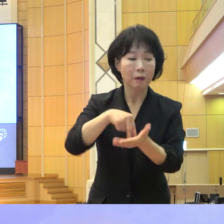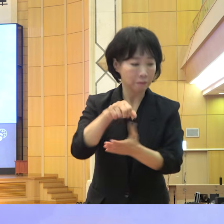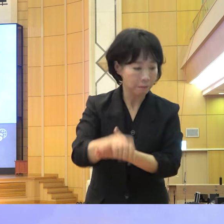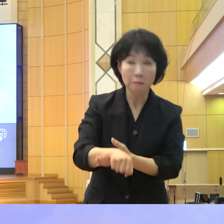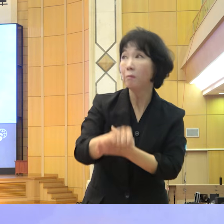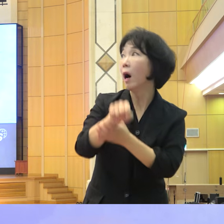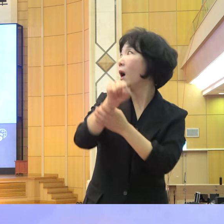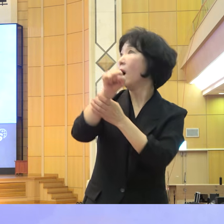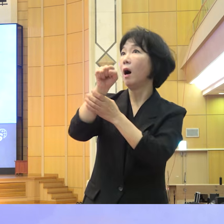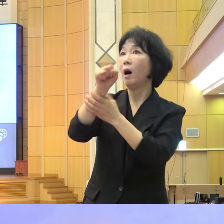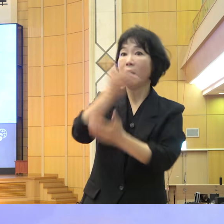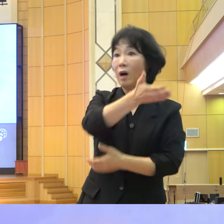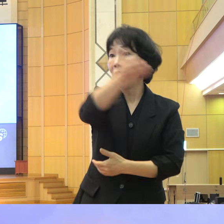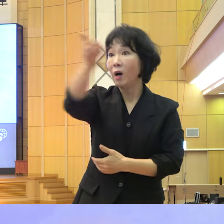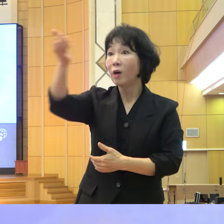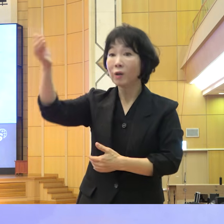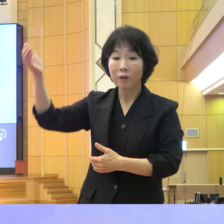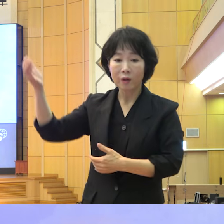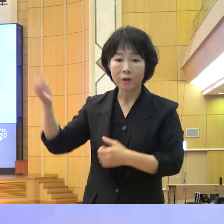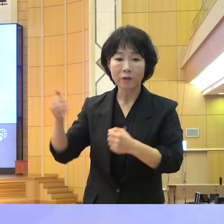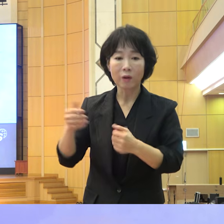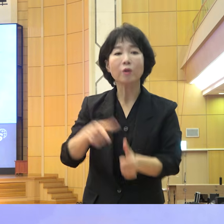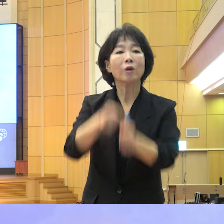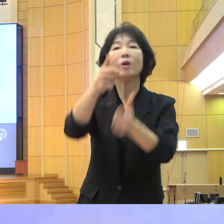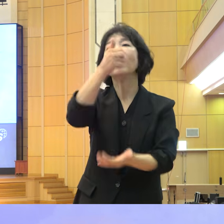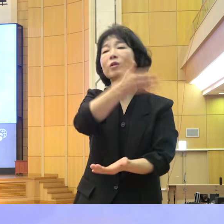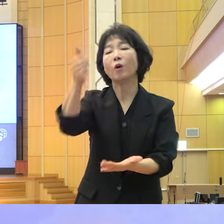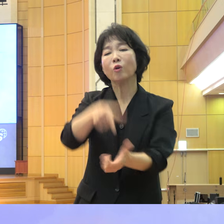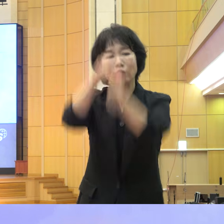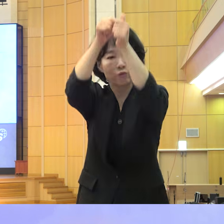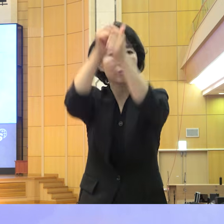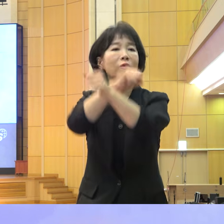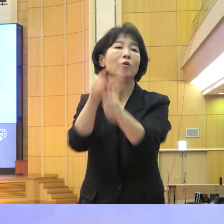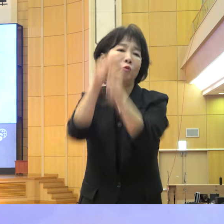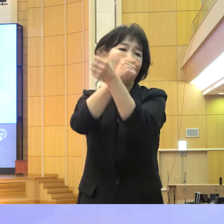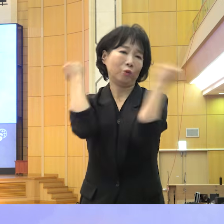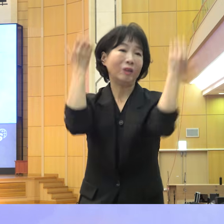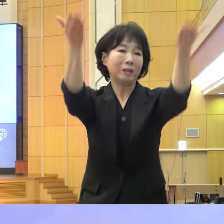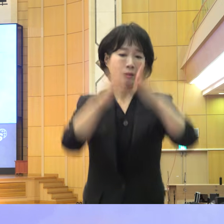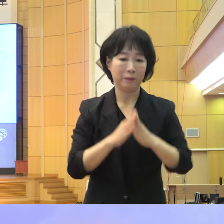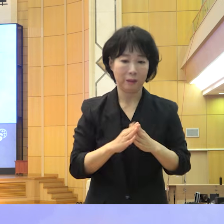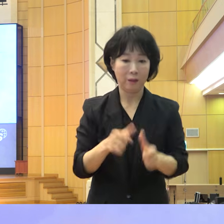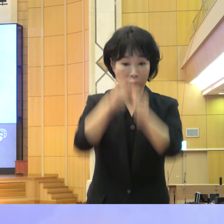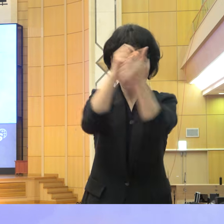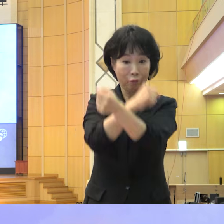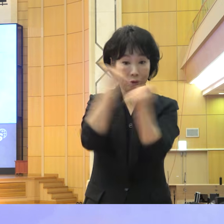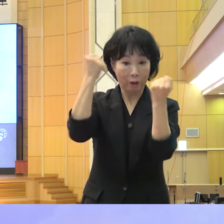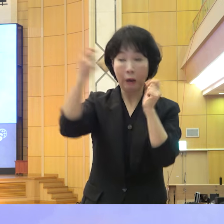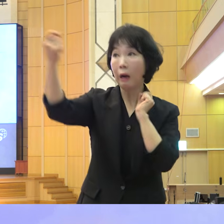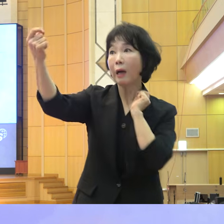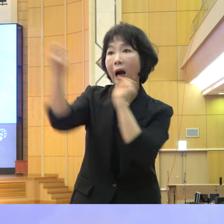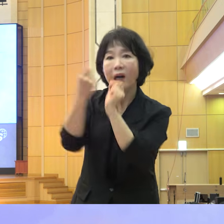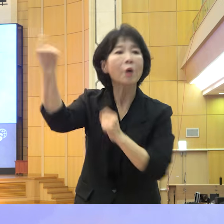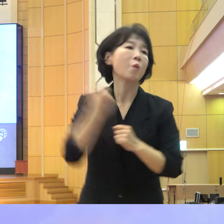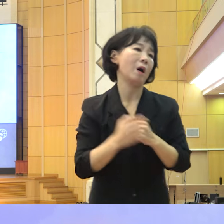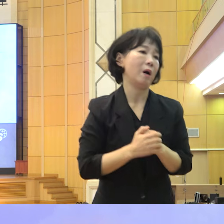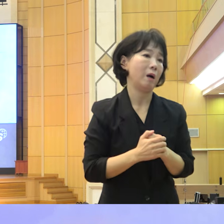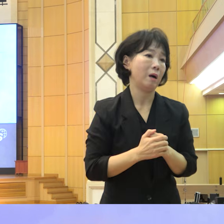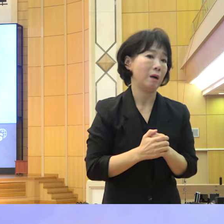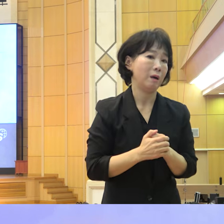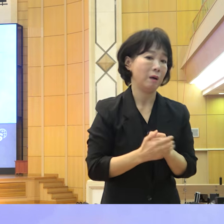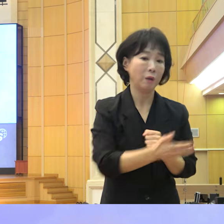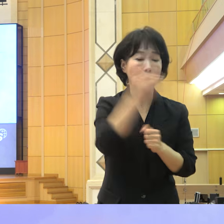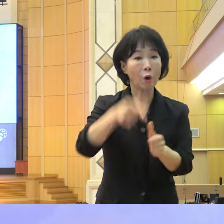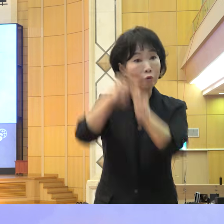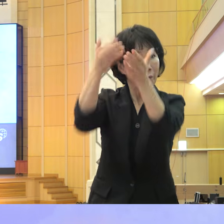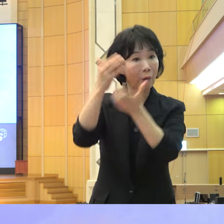들라. 너희 속량이, 말은 구속, 구원받는 것을 말하는 겁니다. 너희 속량이 가까웠느니라. 너희가